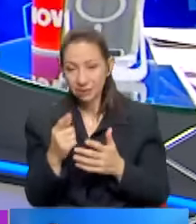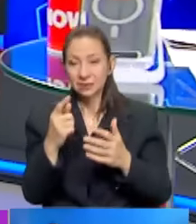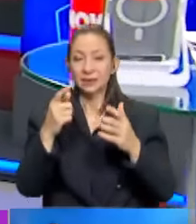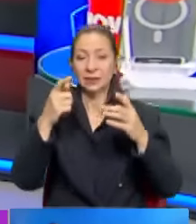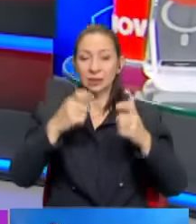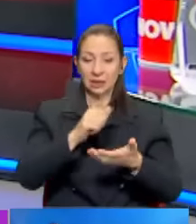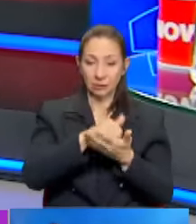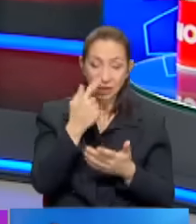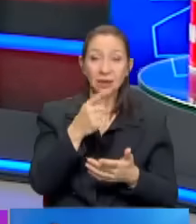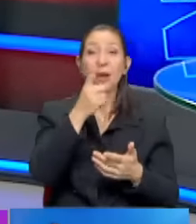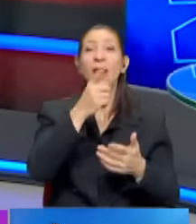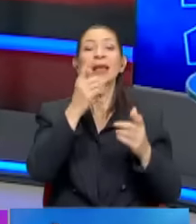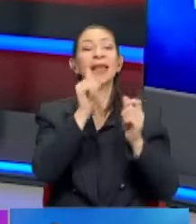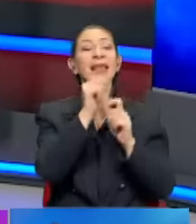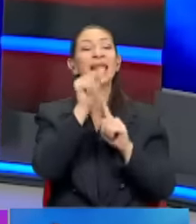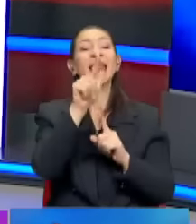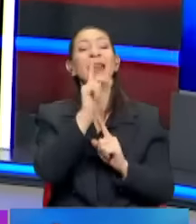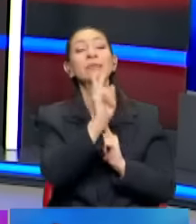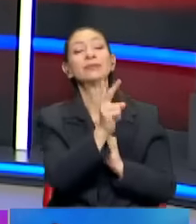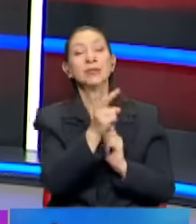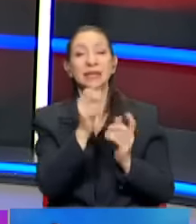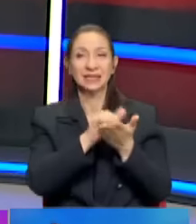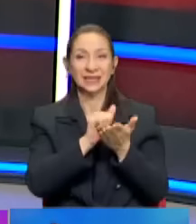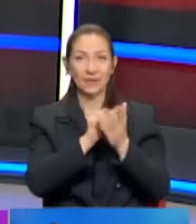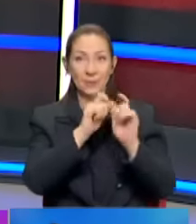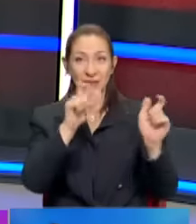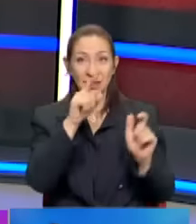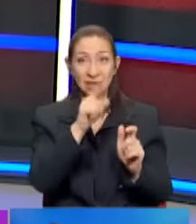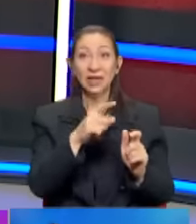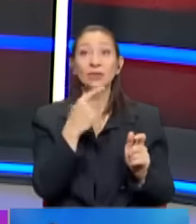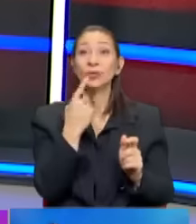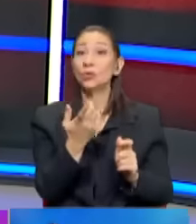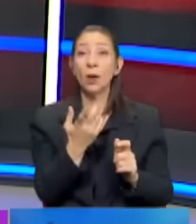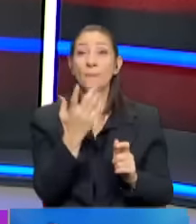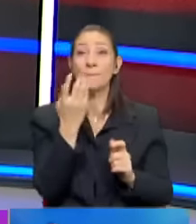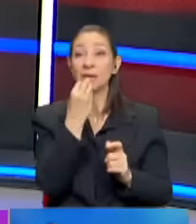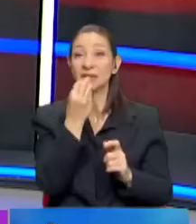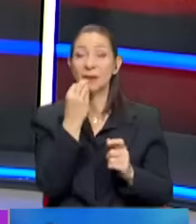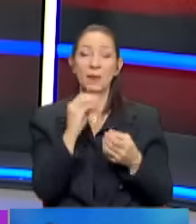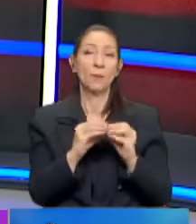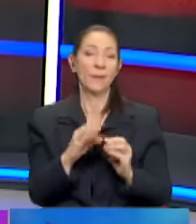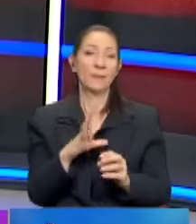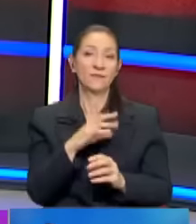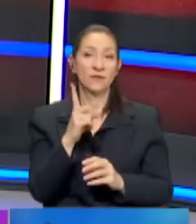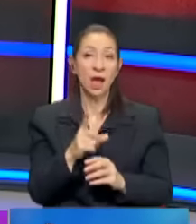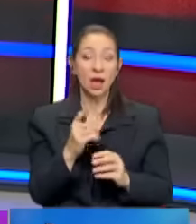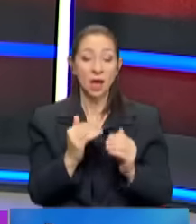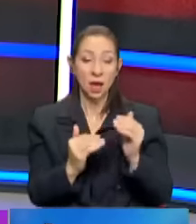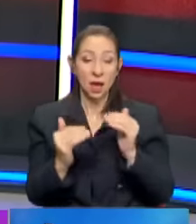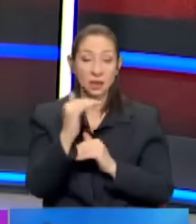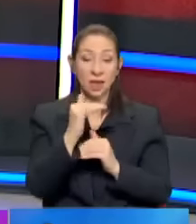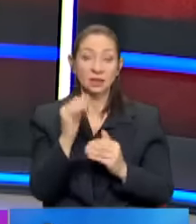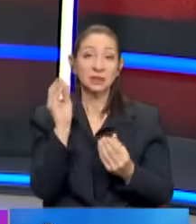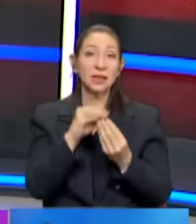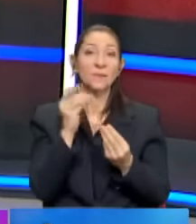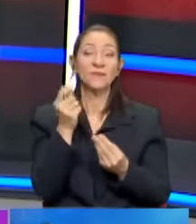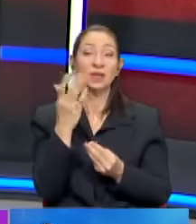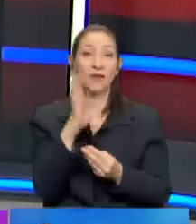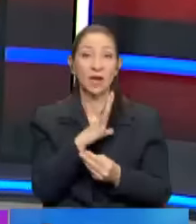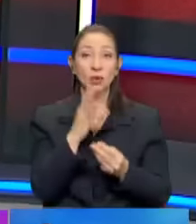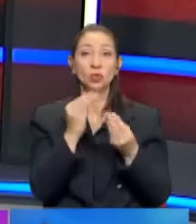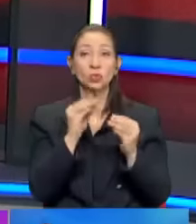sıra geldi yerel gazete manşetlerine bakmaya yerel gazete manşetlerinde de beslenme sorunu var ve artan fiyatlar konusu